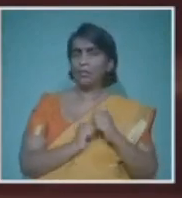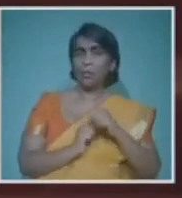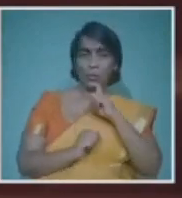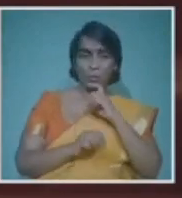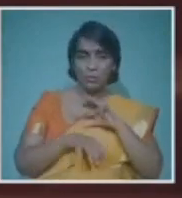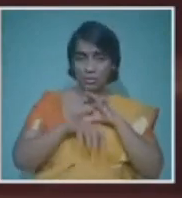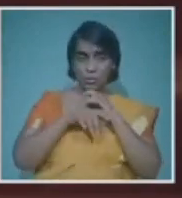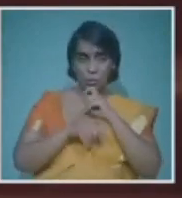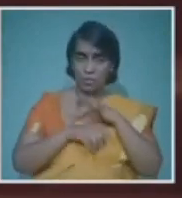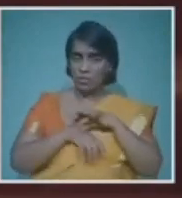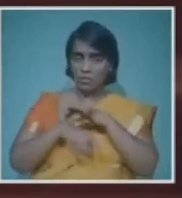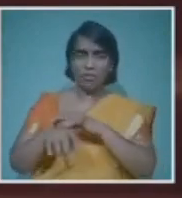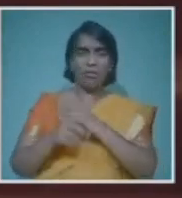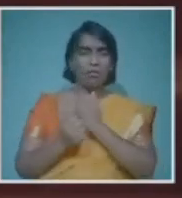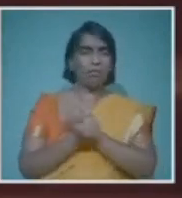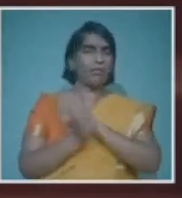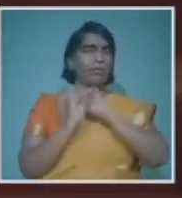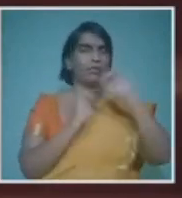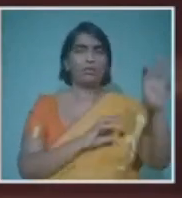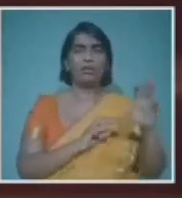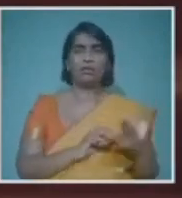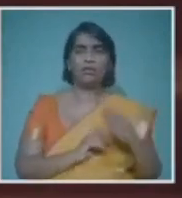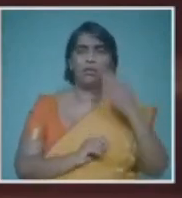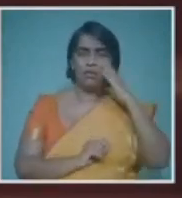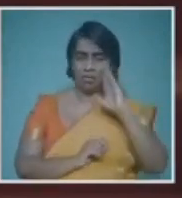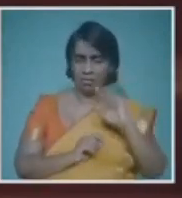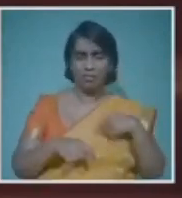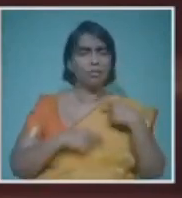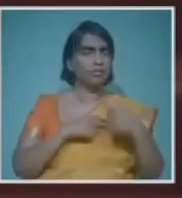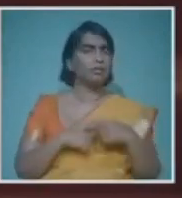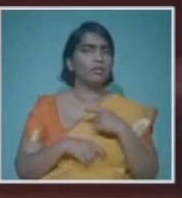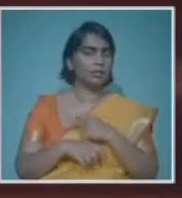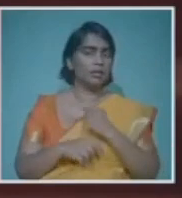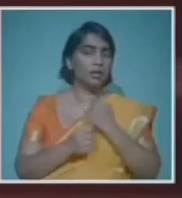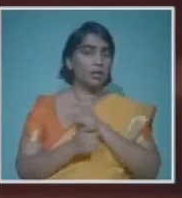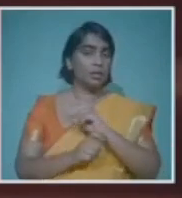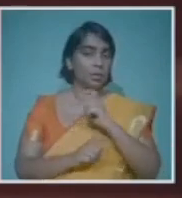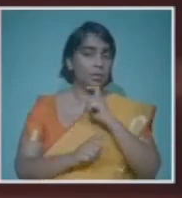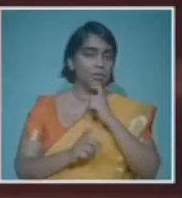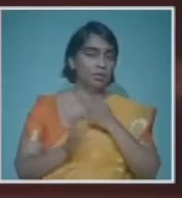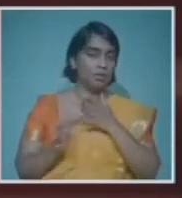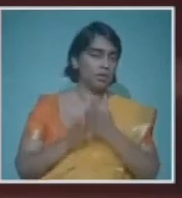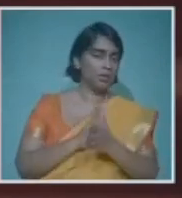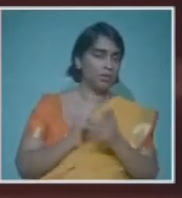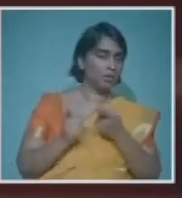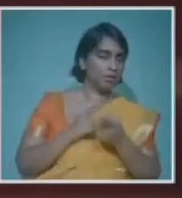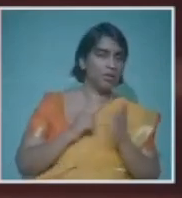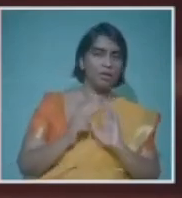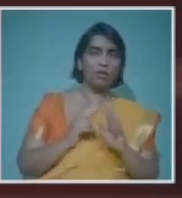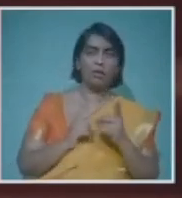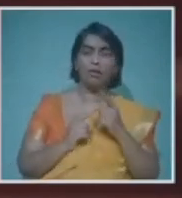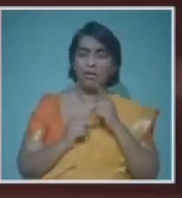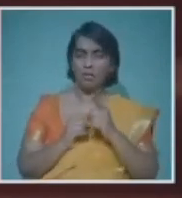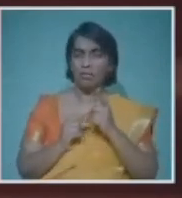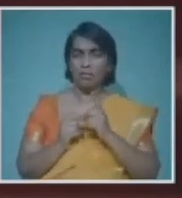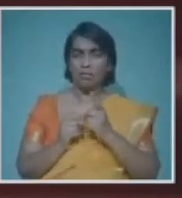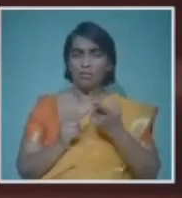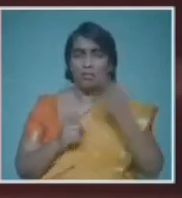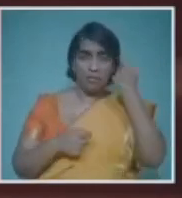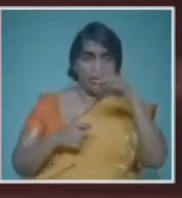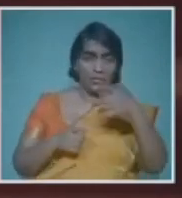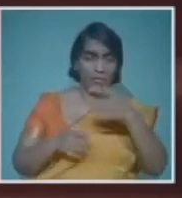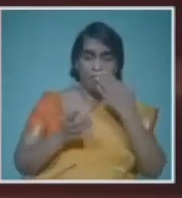ගෙනියන රිමාන්ඩ් කරන්නේ? ඒක සම්ප්‍රදායක් වෙලා. සාමාන්‍ය උසාවිය මගහරින්නේ නැත්තම් සාක්ෂිකාරයන්ට බාධාවක් නොවෙනවා